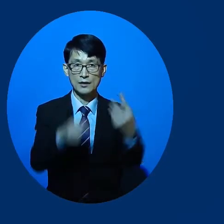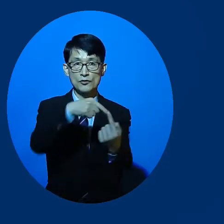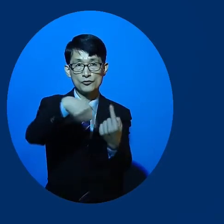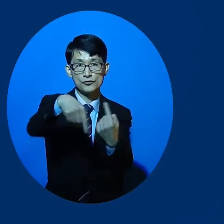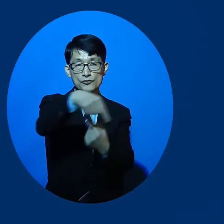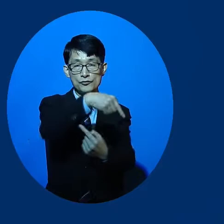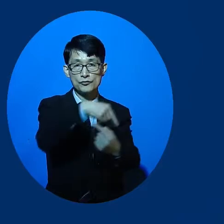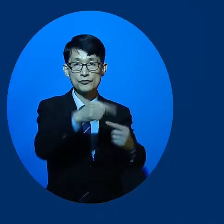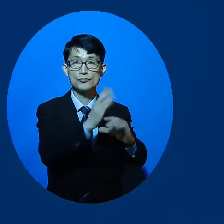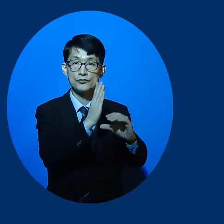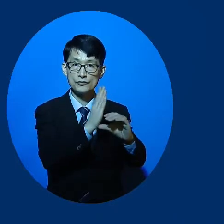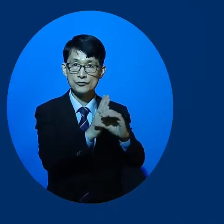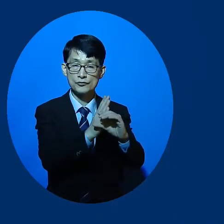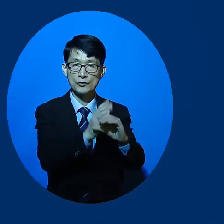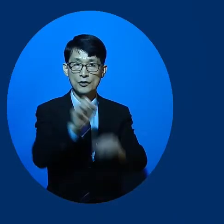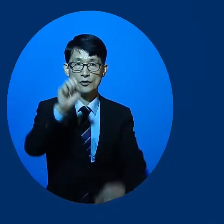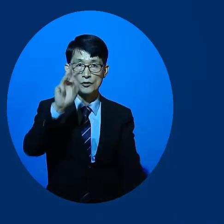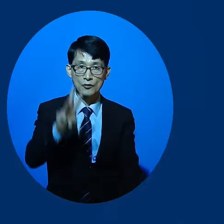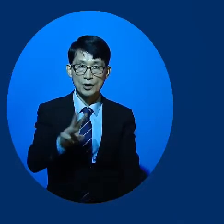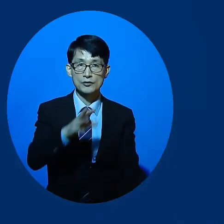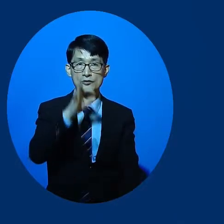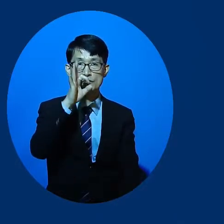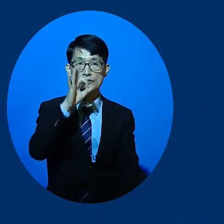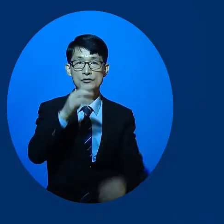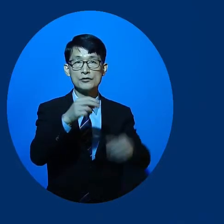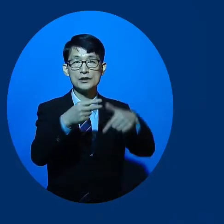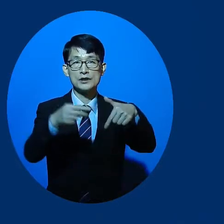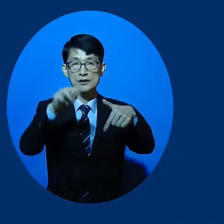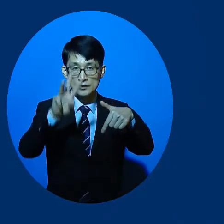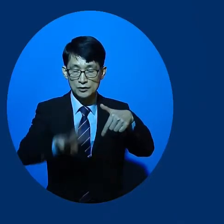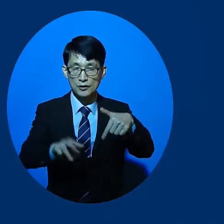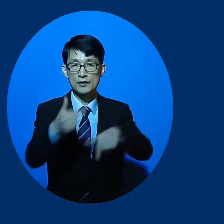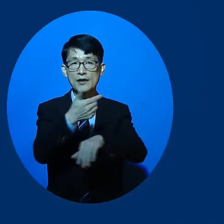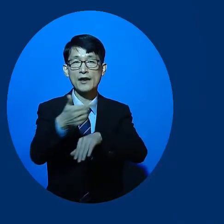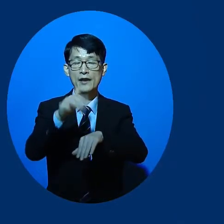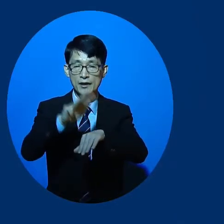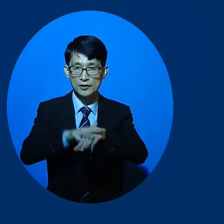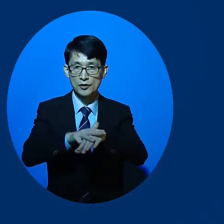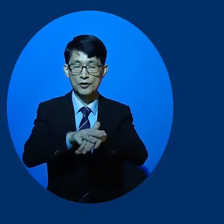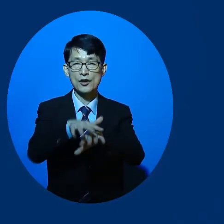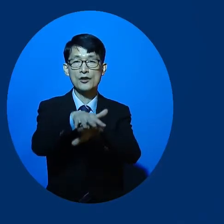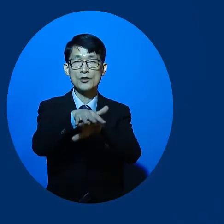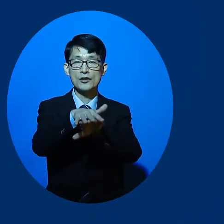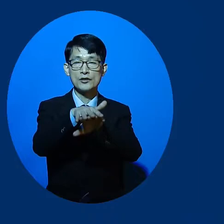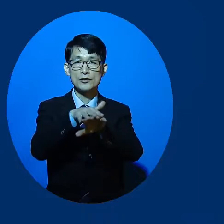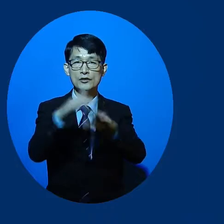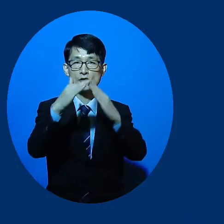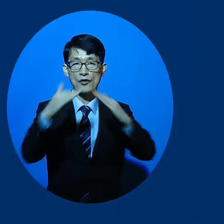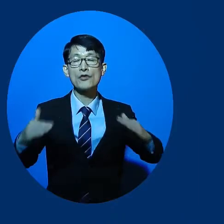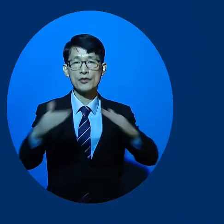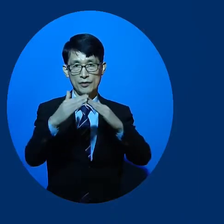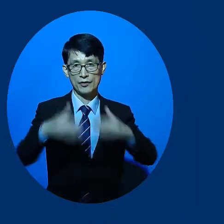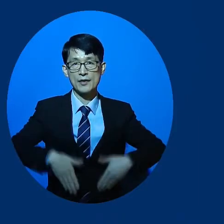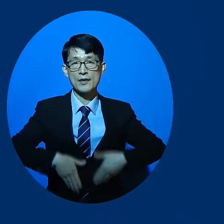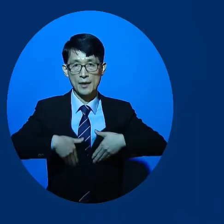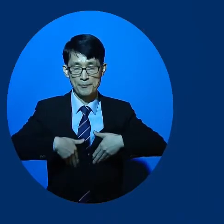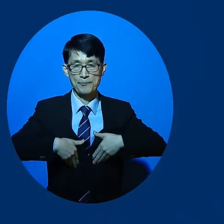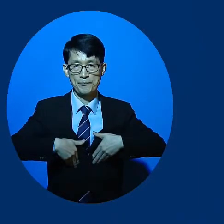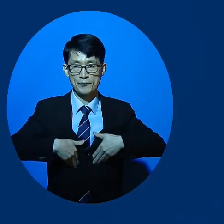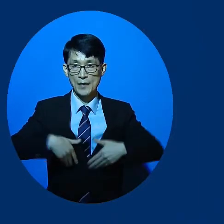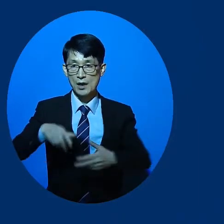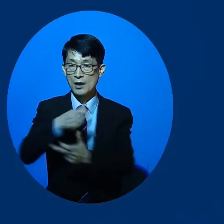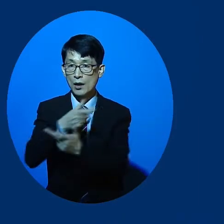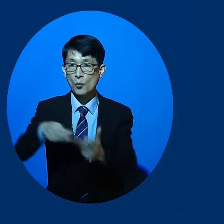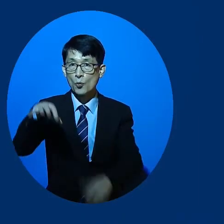운영이 있는데 광주, 인천, 대전, 전남이 있고요. 강원도는